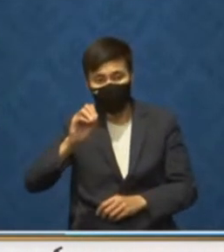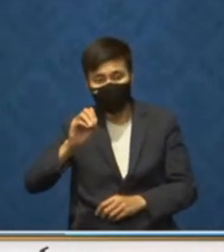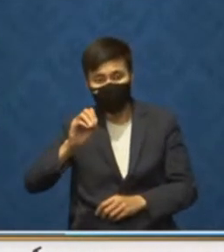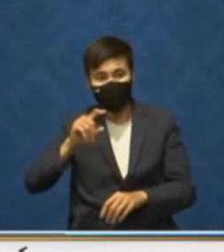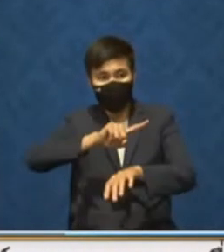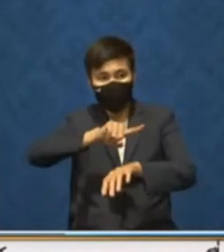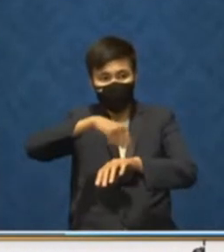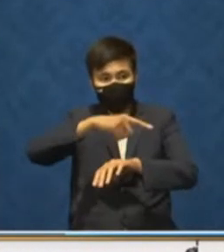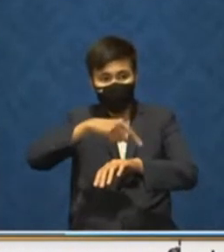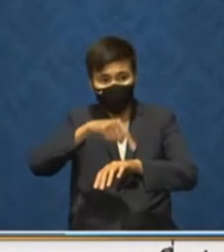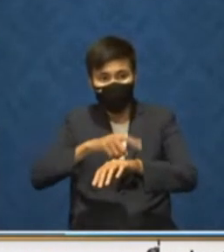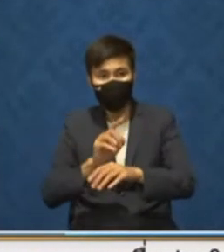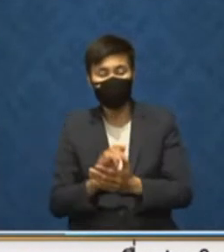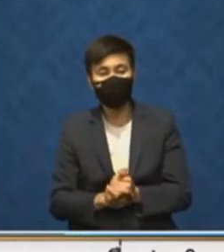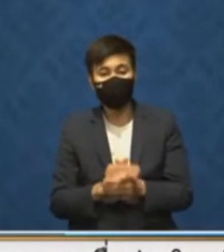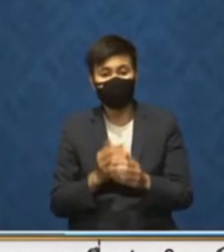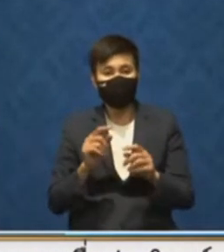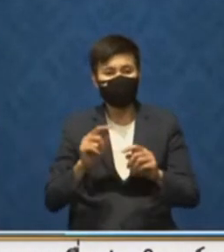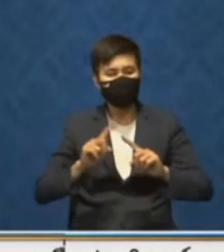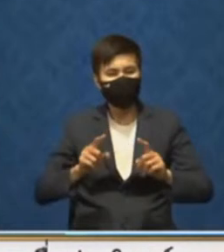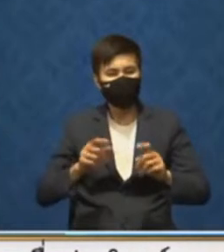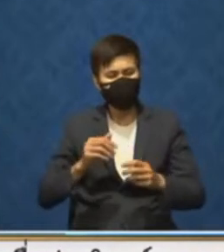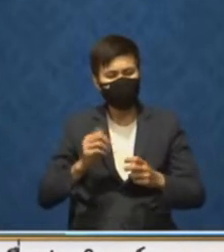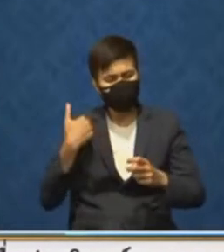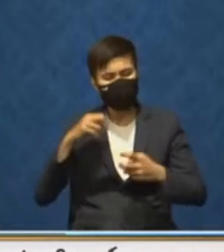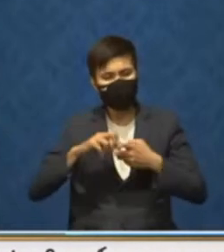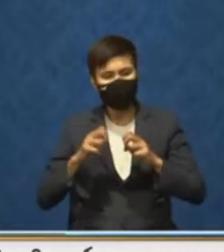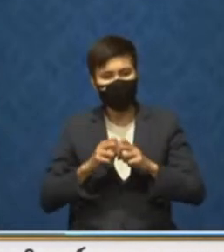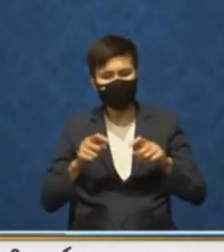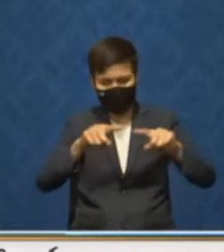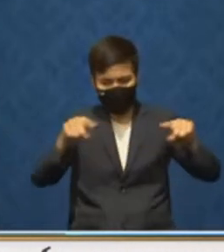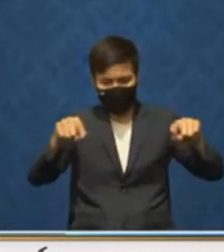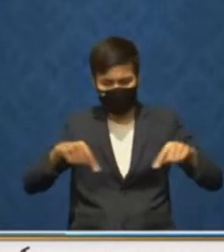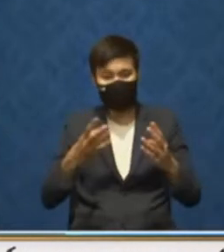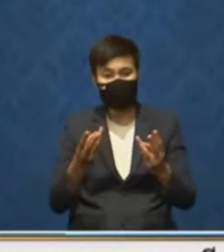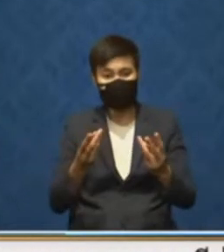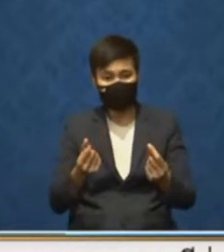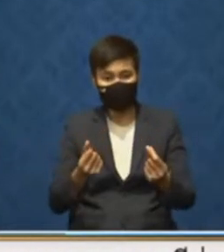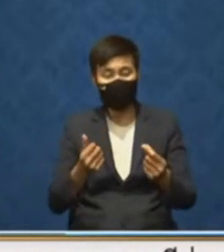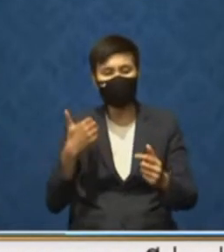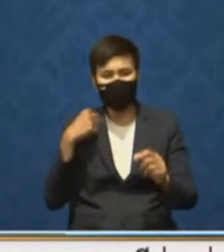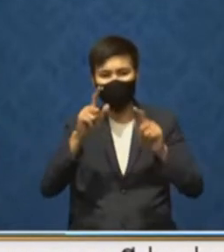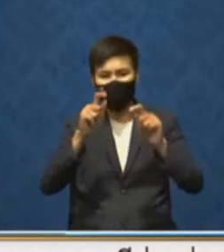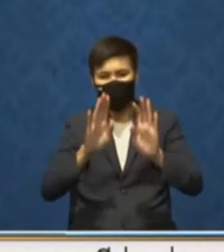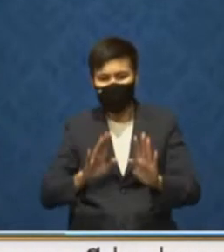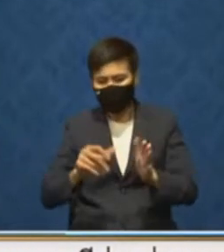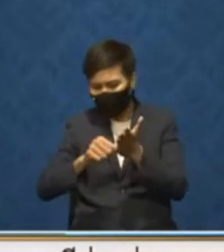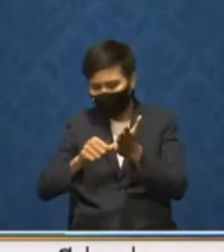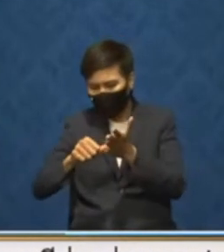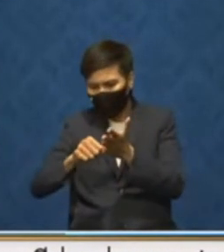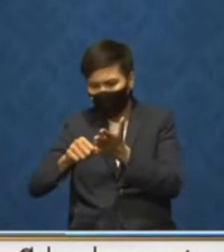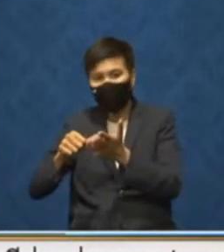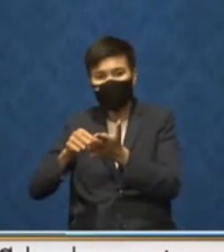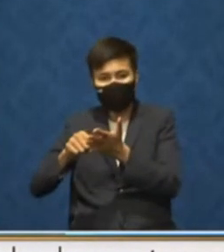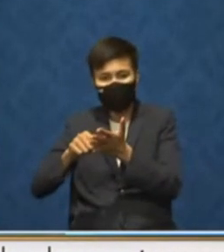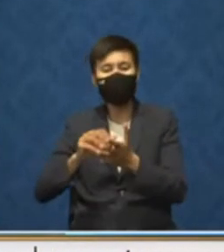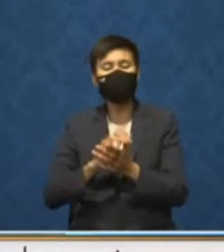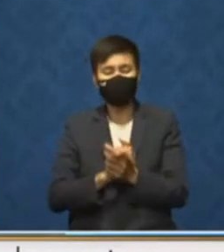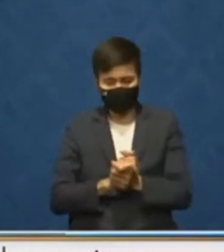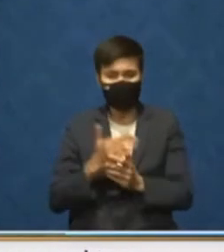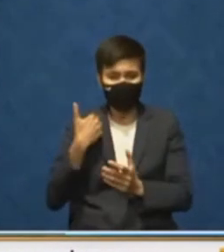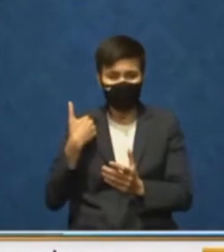ปัญหามันระบบคือการส่งมอบพื้นที่นะครับและการออกแบบที่มีการเปลี่ยนแปลงไปบ้างขอรบกวนๆแต่เนื่องจากการเปลี่ยนแปลงไปใช้เวลาในการ